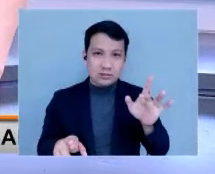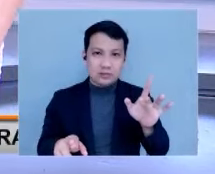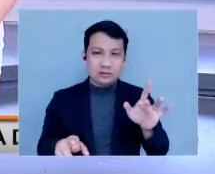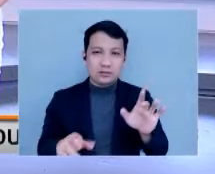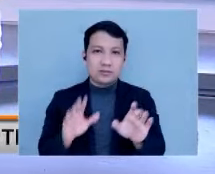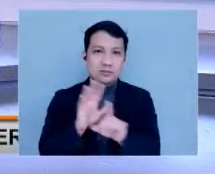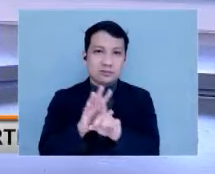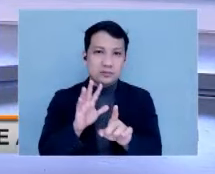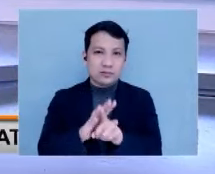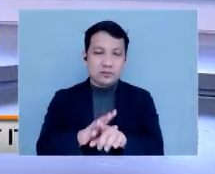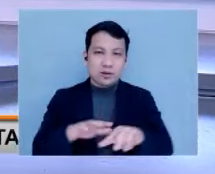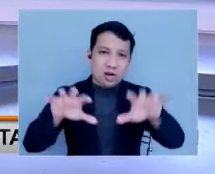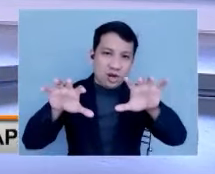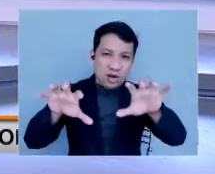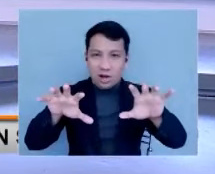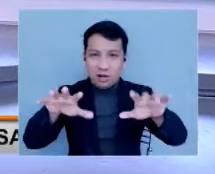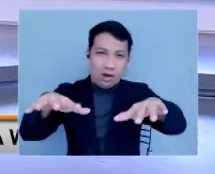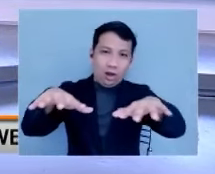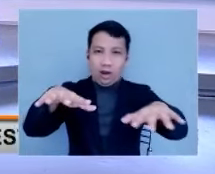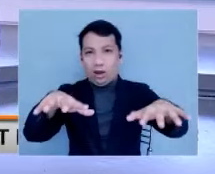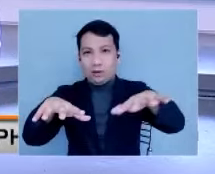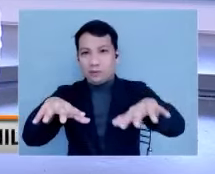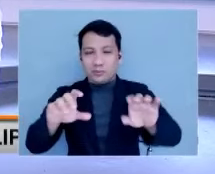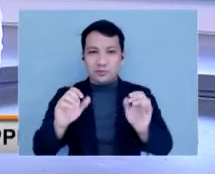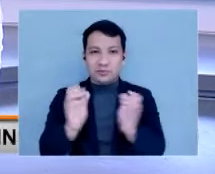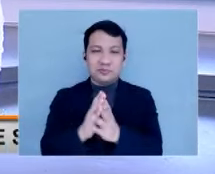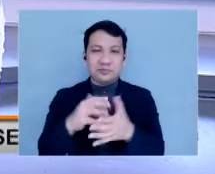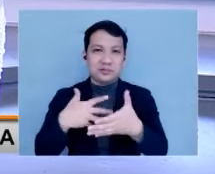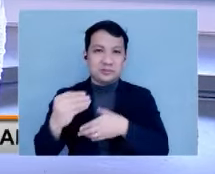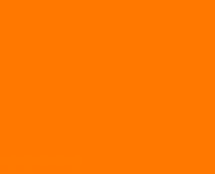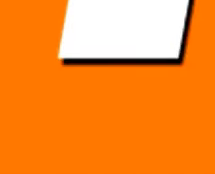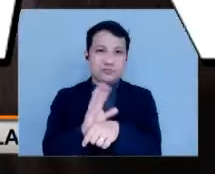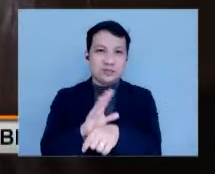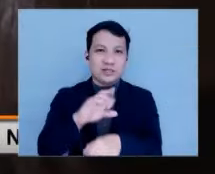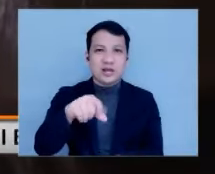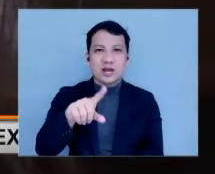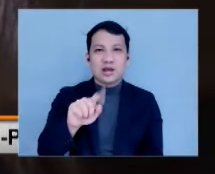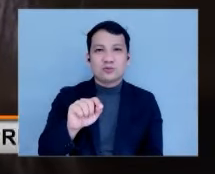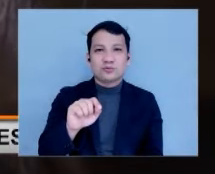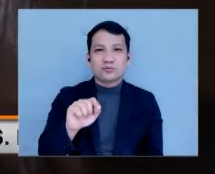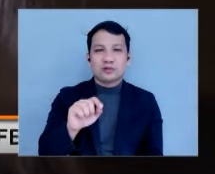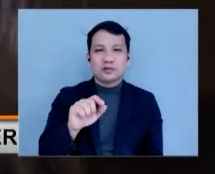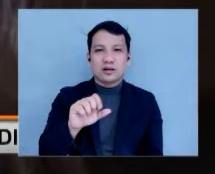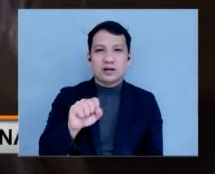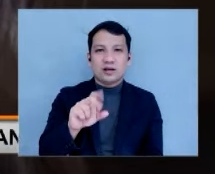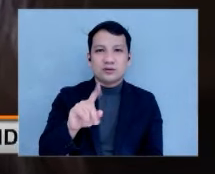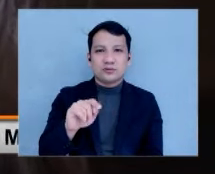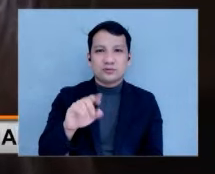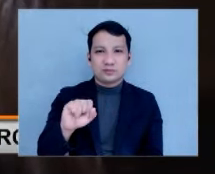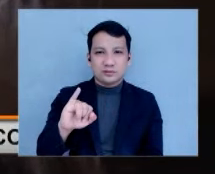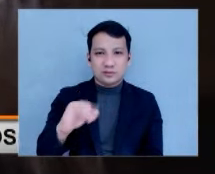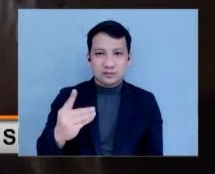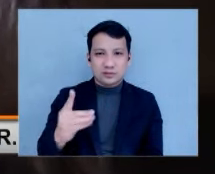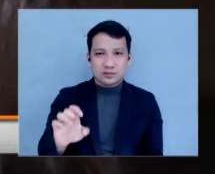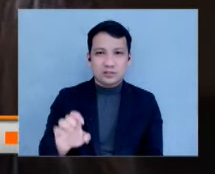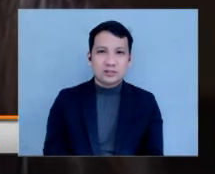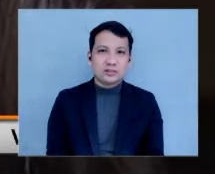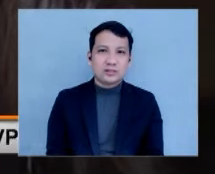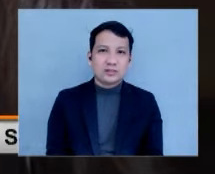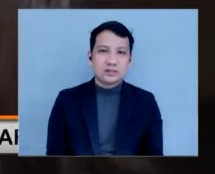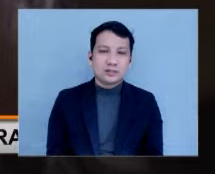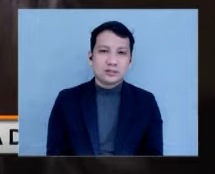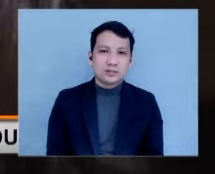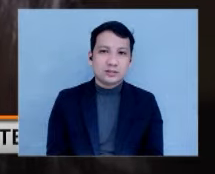zombie film na Outside. Nagbabalik si MJ Marfori. Alam mo ba na si Abra at si Norman ay isang tao